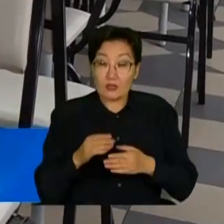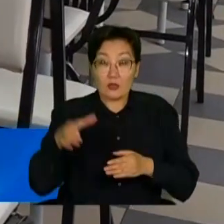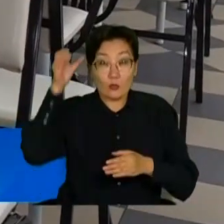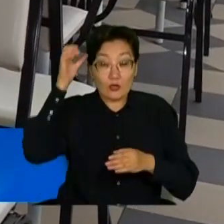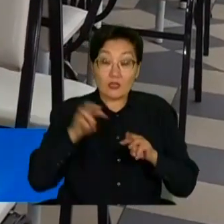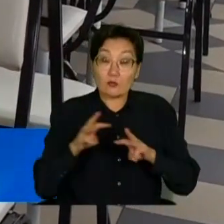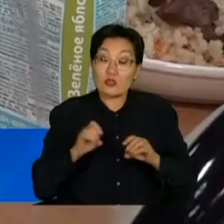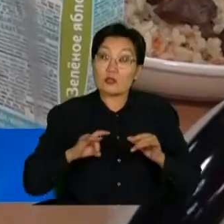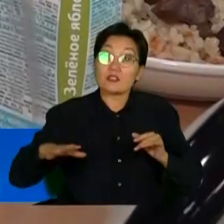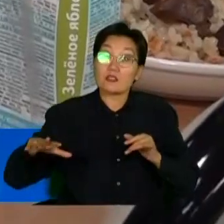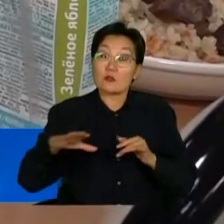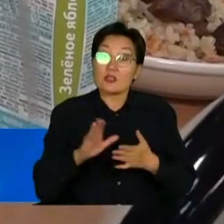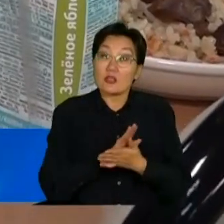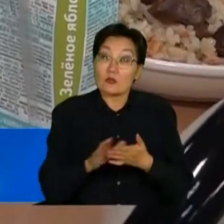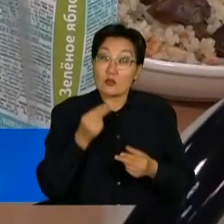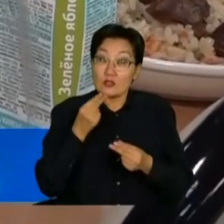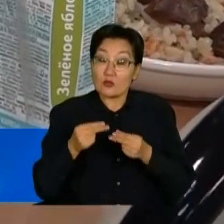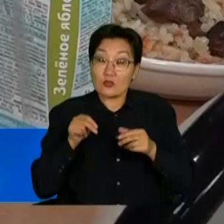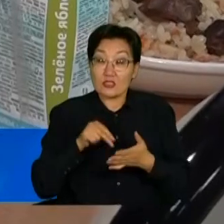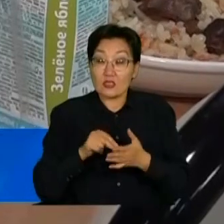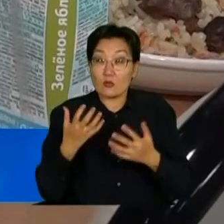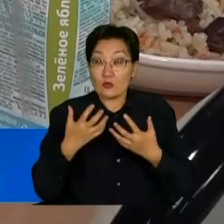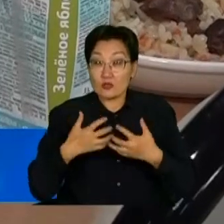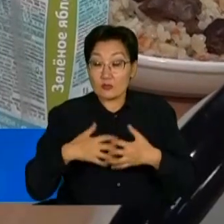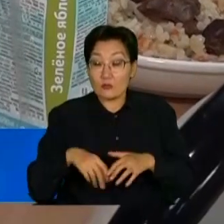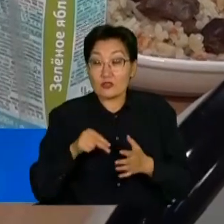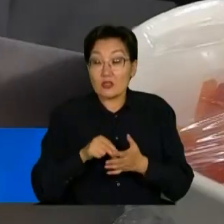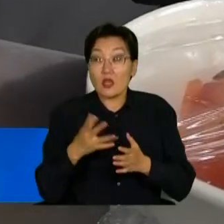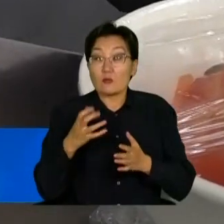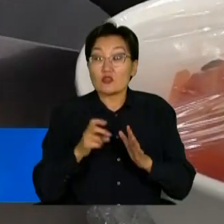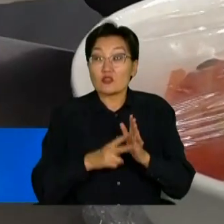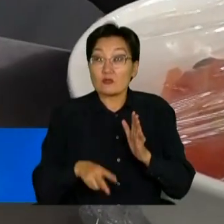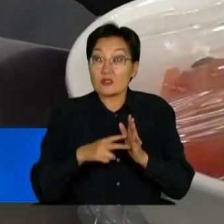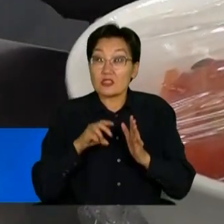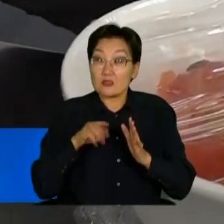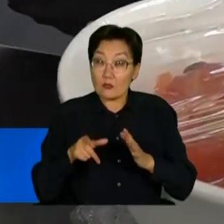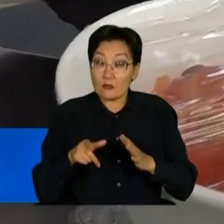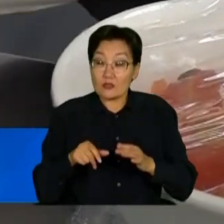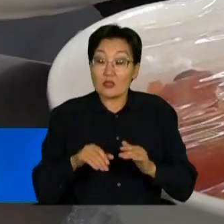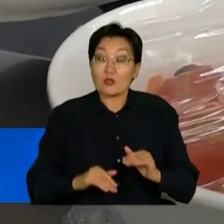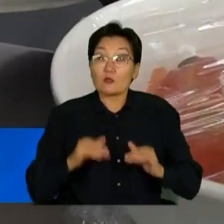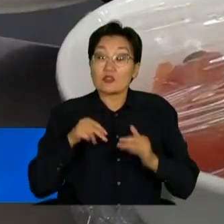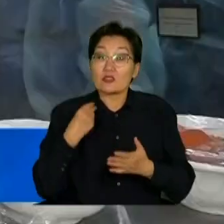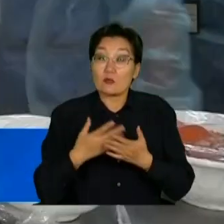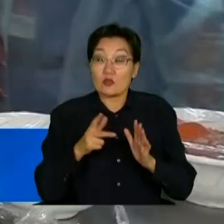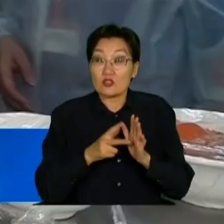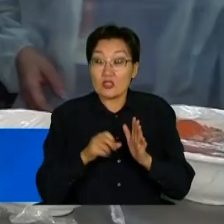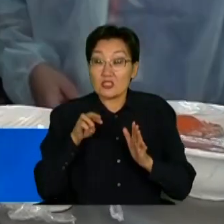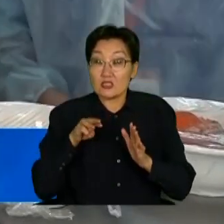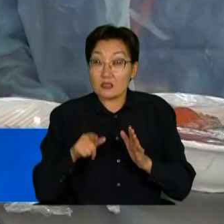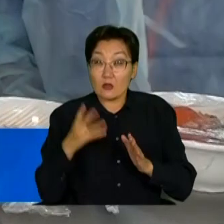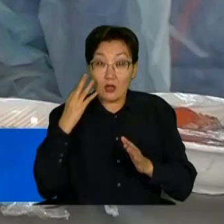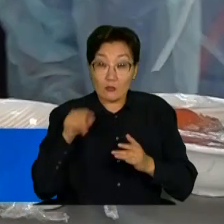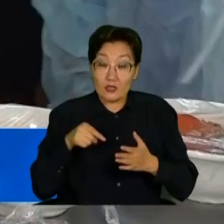министрлігі республика бойынша тегін тамақтану құны орта есеппен 577 теңге деген еді. Мұндағы ең жоғары баға 800 теңге болып